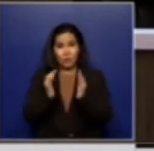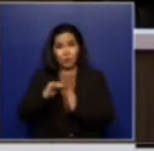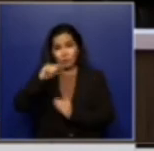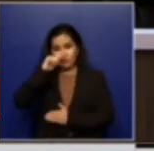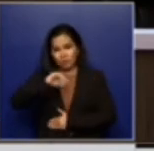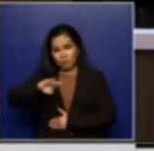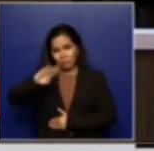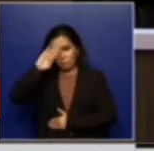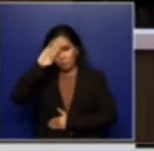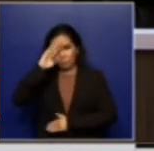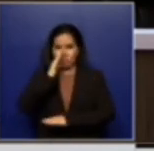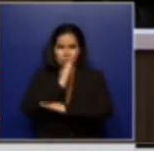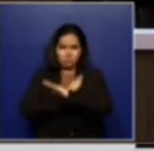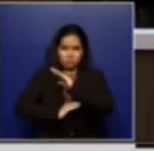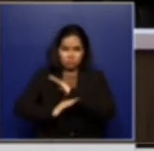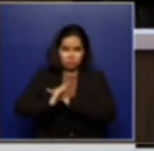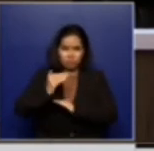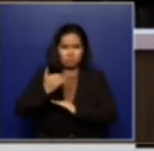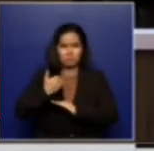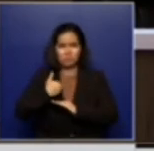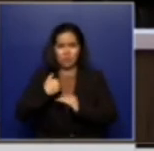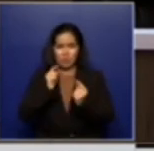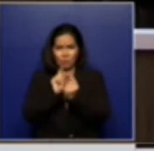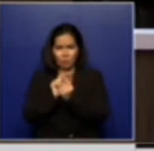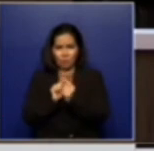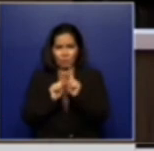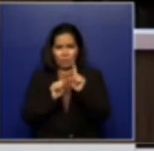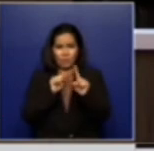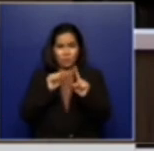โป้แนวชายแดนเฉพาะภาคเหนือและภาคใต้ก็ผชแถลงว่าตอนนี้มีการยักย้ายถ่ายเทการเคลื่อนยาเสพติดไปเป็นภาคตะวันตกมากขึ้นเพื่อหลีกหนีการจับกุมจากชายแดนอีสานและเหนือพระนั้นการจัดสรรนี้ก็ควรจะเป็นกระจายไปให้ลูกภาคด้วยค่ะท่านประกาศท่านประธานที่เคารพคะสุดท้ายแล้วค่ะถึงเวลาหรือยังคะสุดท้ายแล้วนะคะท่านประธานถึงเวลาหรือยังคะท่านประธานมนุษย์เป็นทรัพยากรที่มีค่าสูงสุดของประเทศวันนี้คนไทยป่วยค่ะพี่กลพิการค่ะ1.4